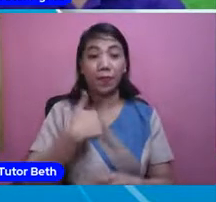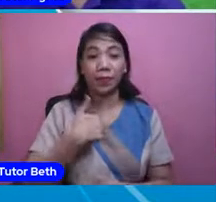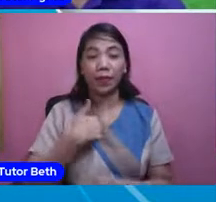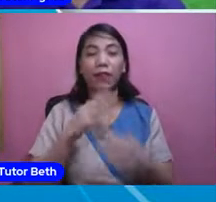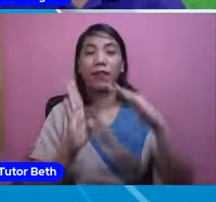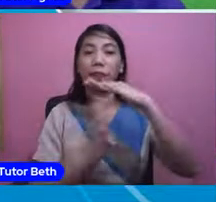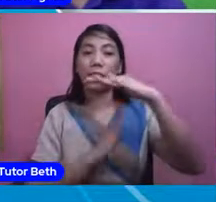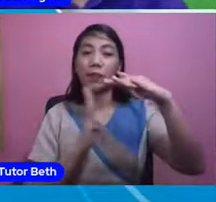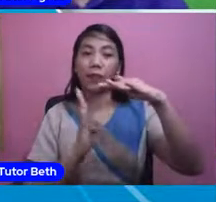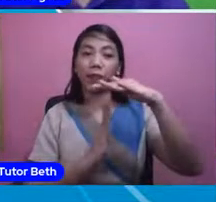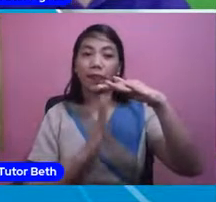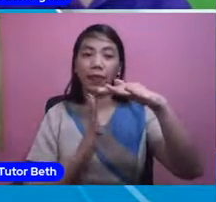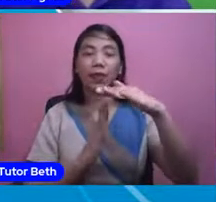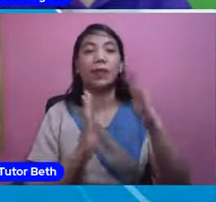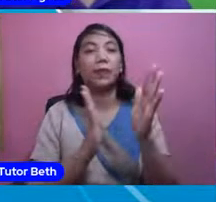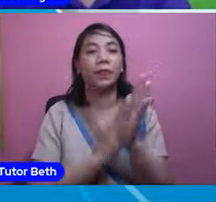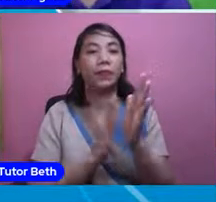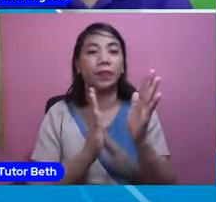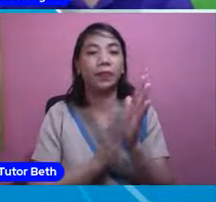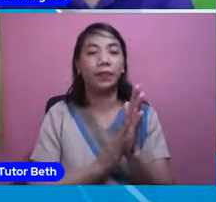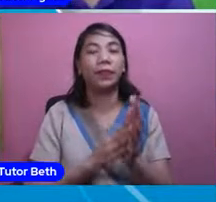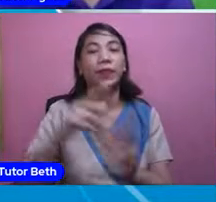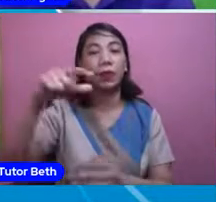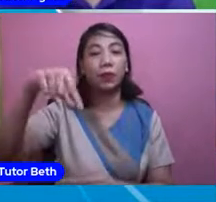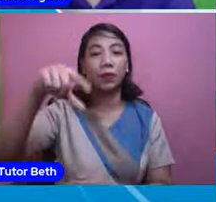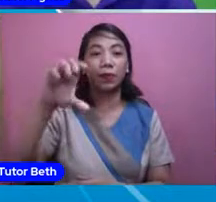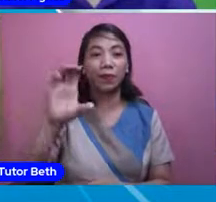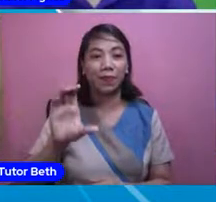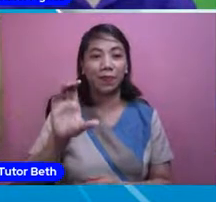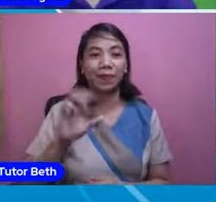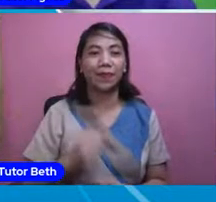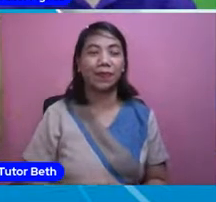Elementary School sa Bandang, Quezon City.